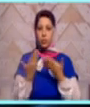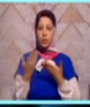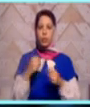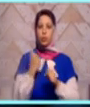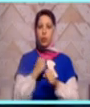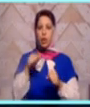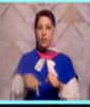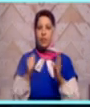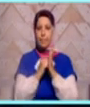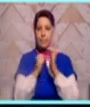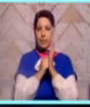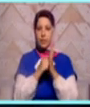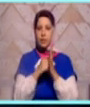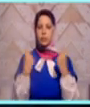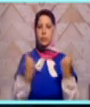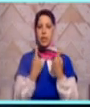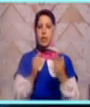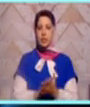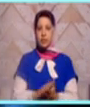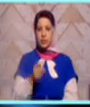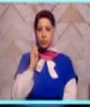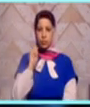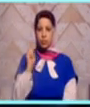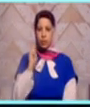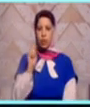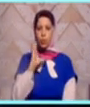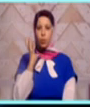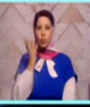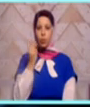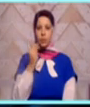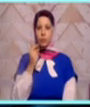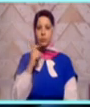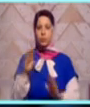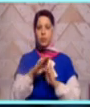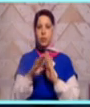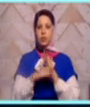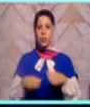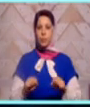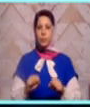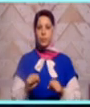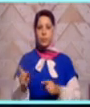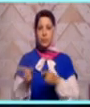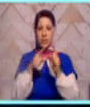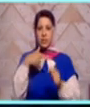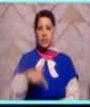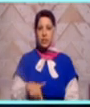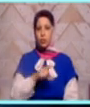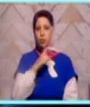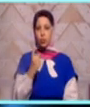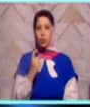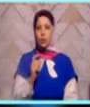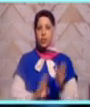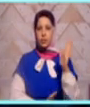المنزل اونلاين على وزارة الاتصالات والجهاز المركزي للتنظيم والإدارة لمدة 6 شهور، وفي حالة نجاح